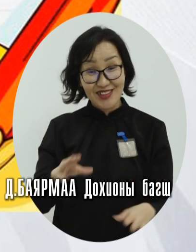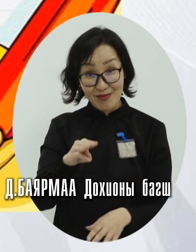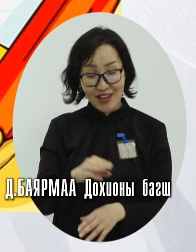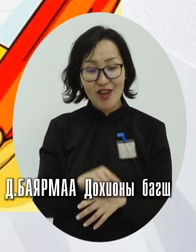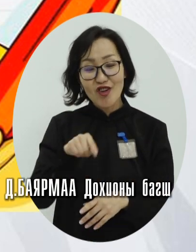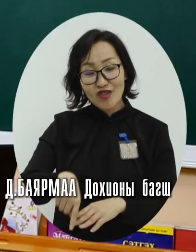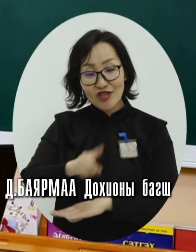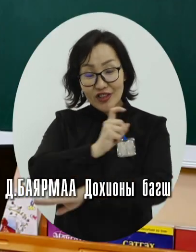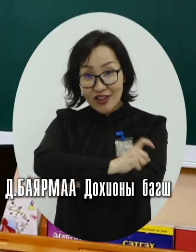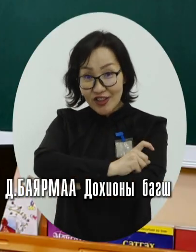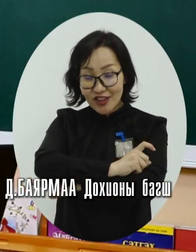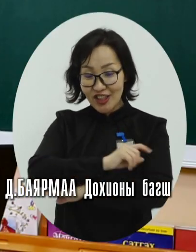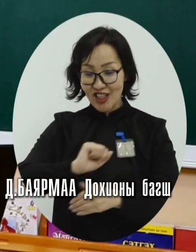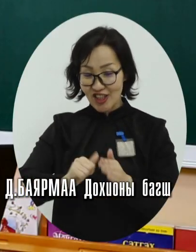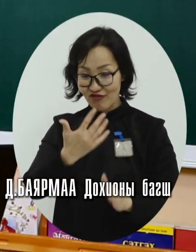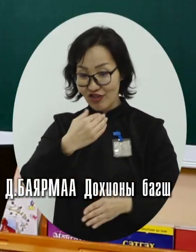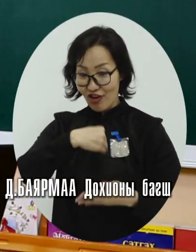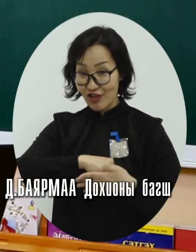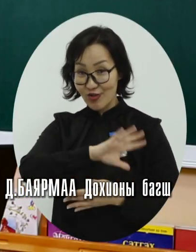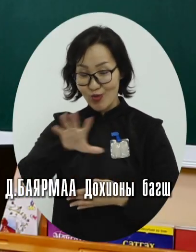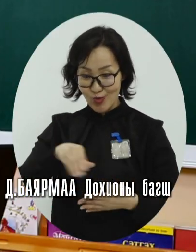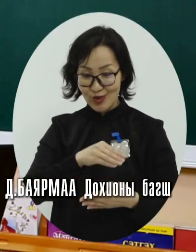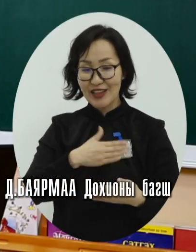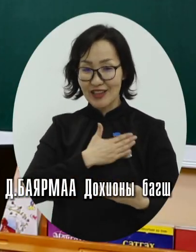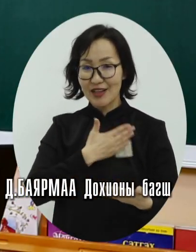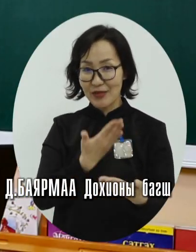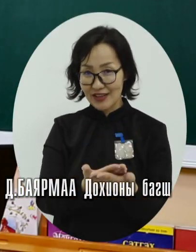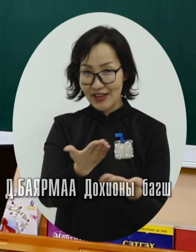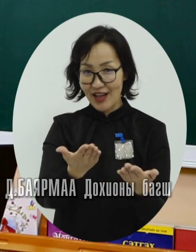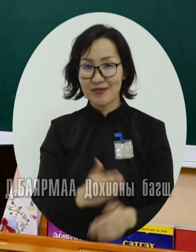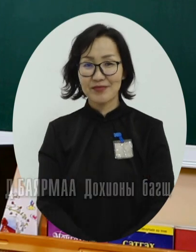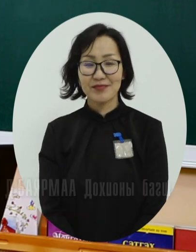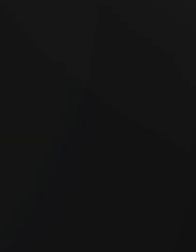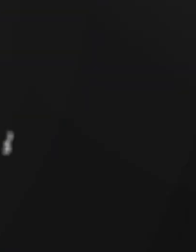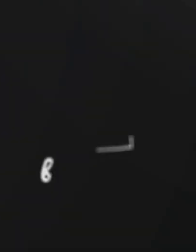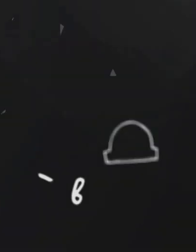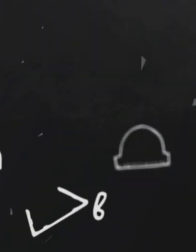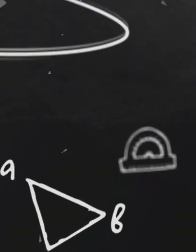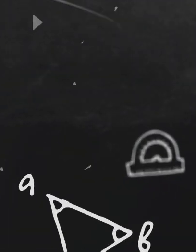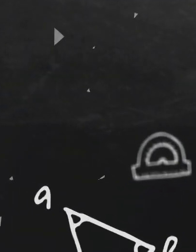Өнөөдрийн хичээлд идэвхтэй оролцсон хүүхдүүд та нартай баярлалаа.